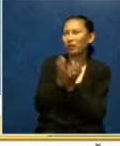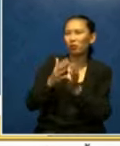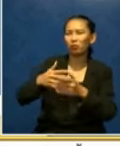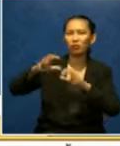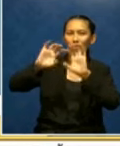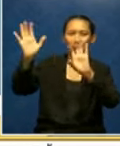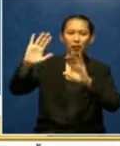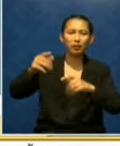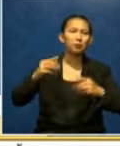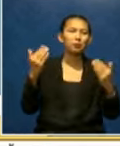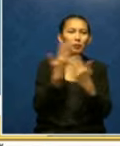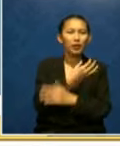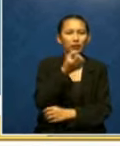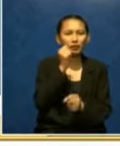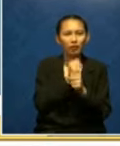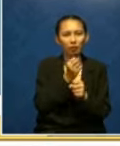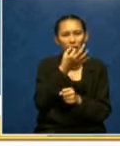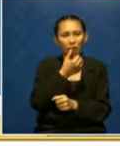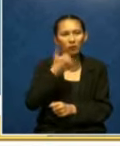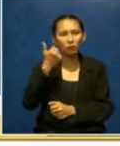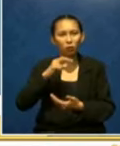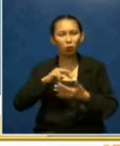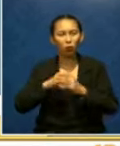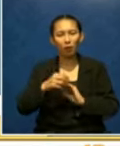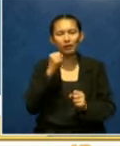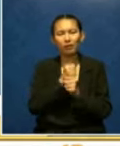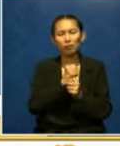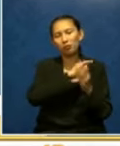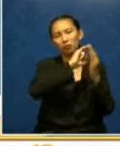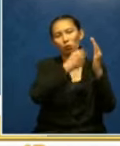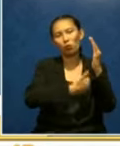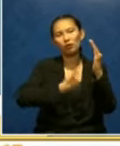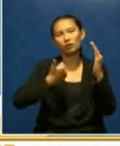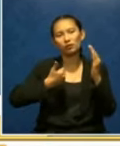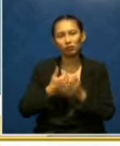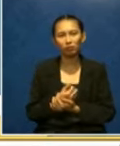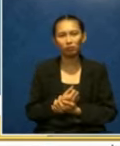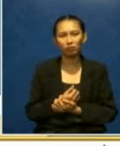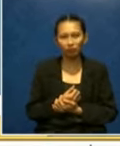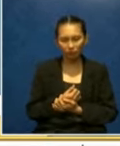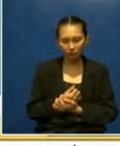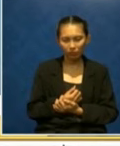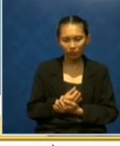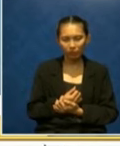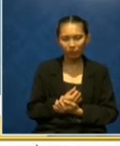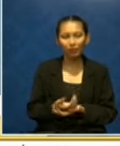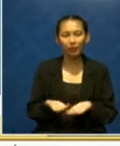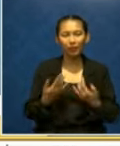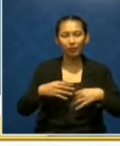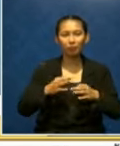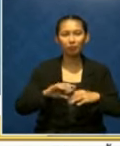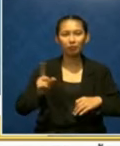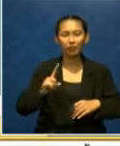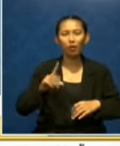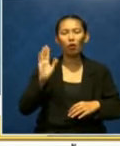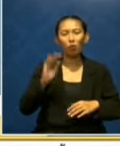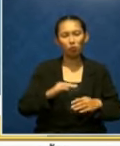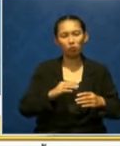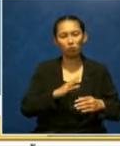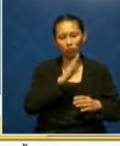เปลี่ยนไปทำอาชีพอื่นในที่สุดก็ต้องไปทำงานต่างแดนเมื่อไปต่างแดนแล้วแน่นอนค่ะภูมิภาคแต่ละจังหวัดก็จะขาด